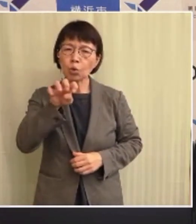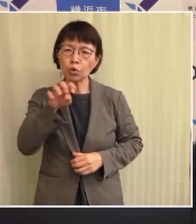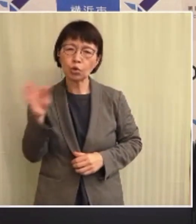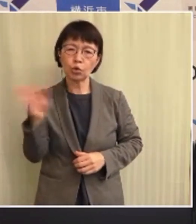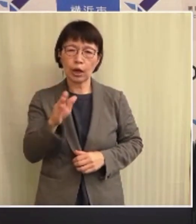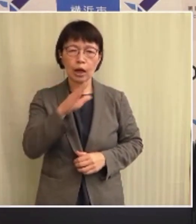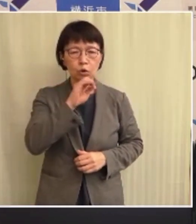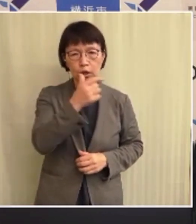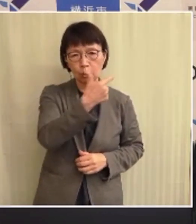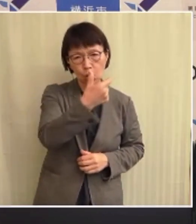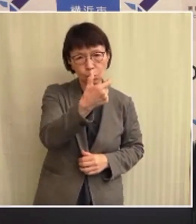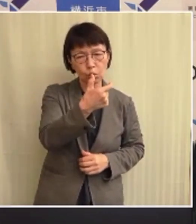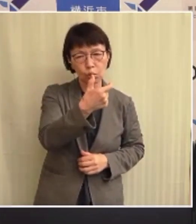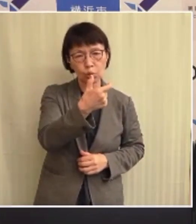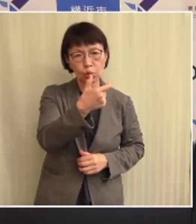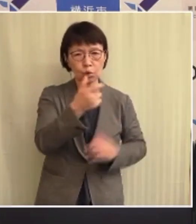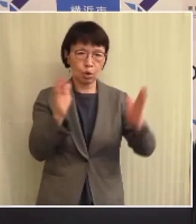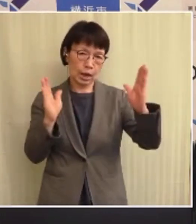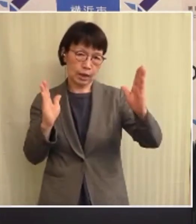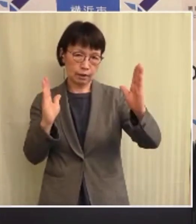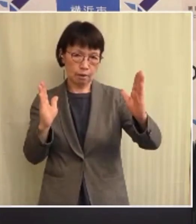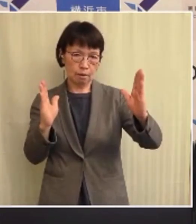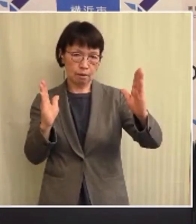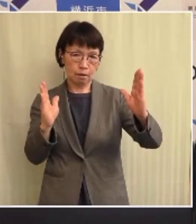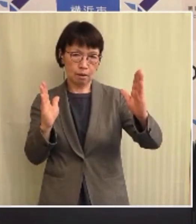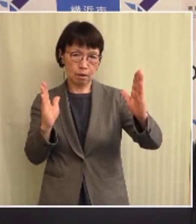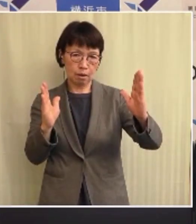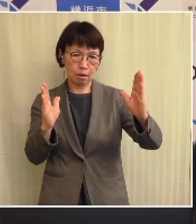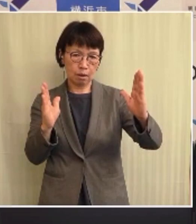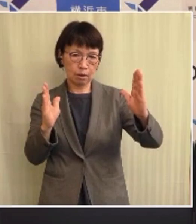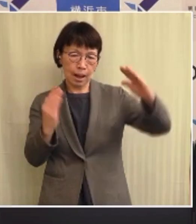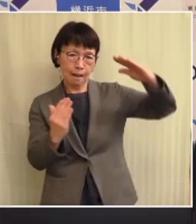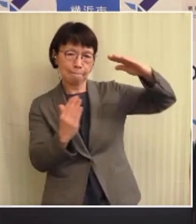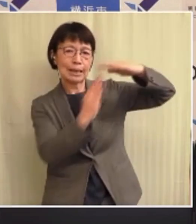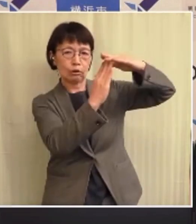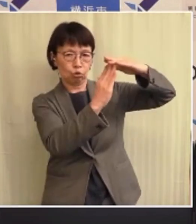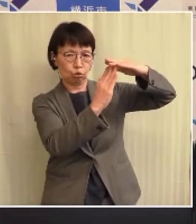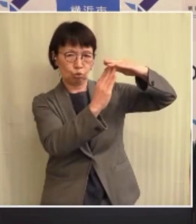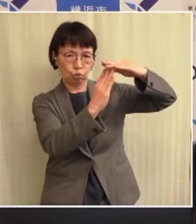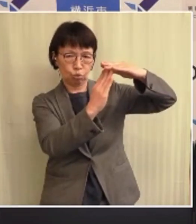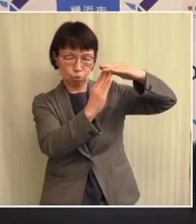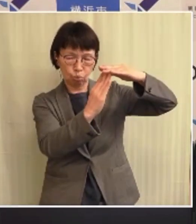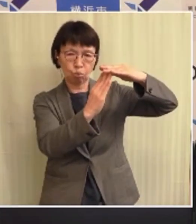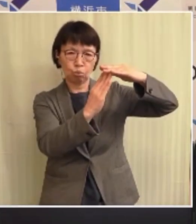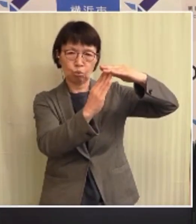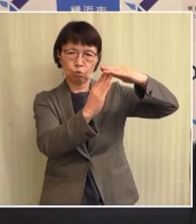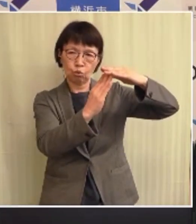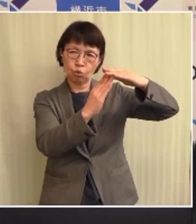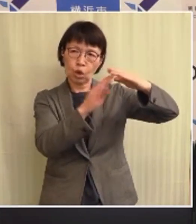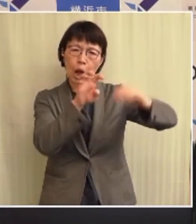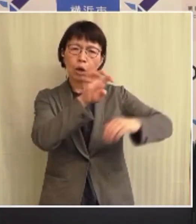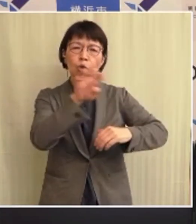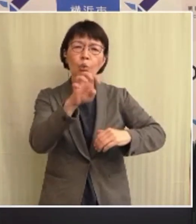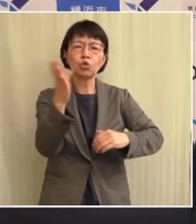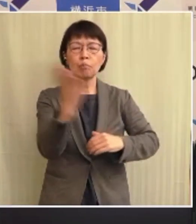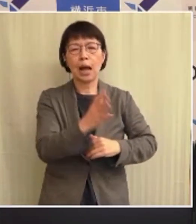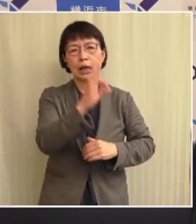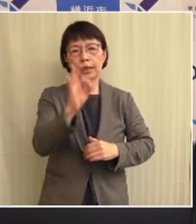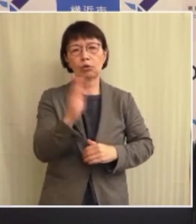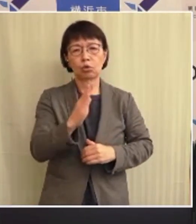から60歳ぐらいまでをピークになって、4割ぐらい